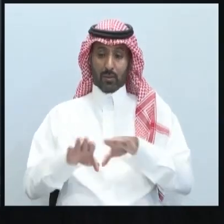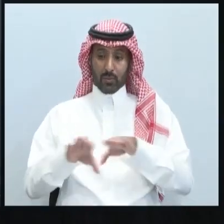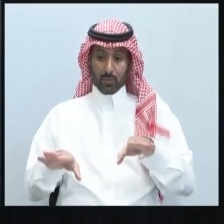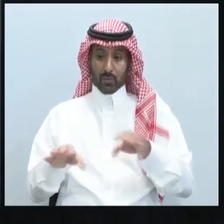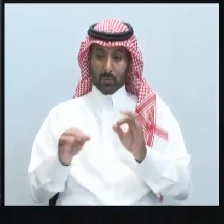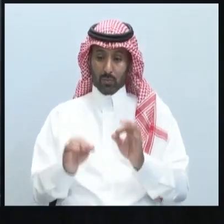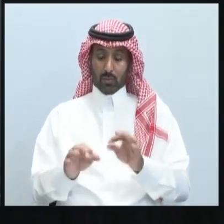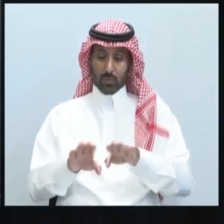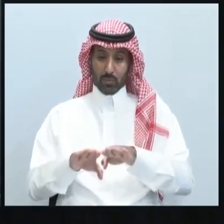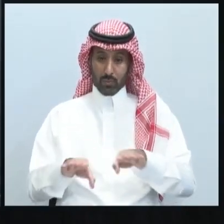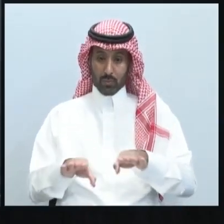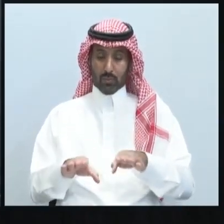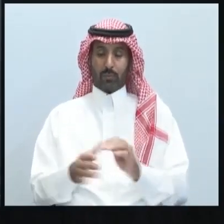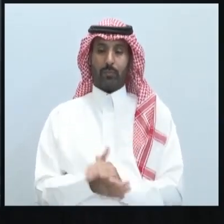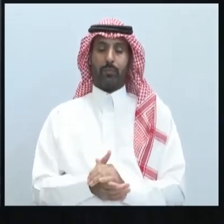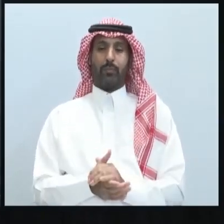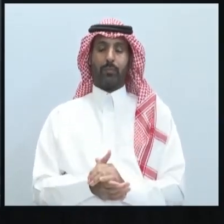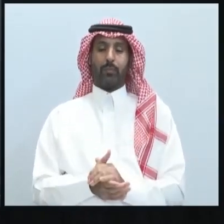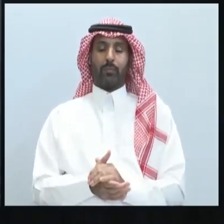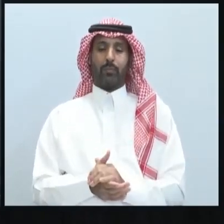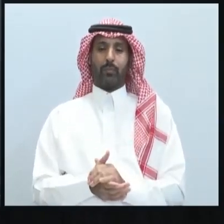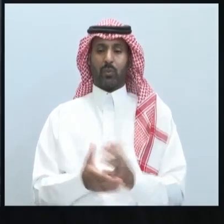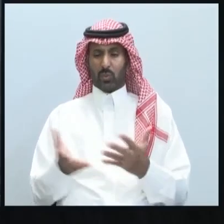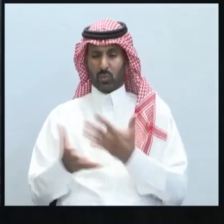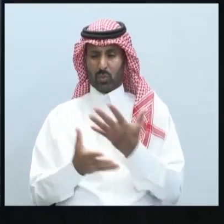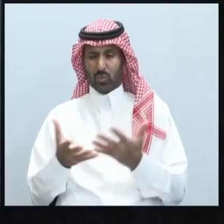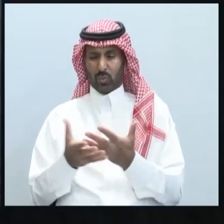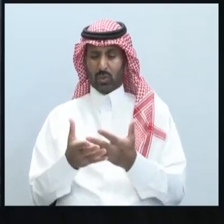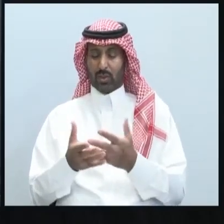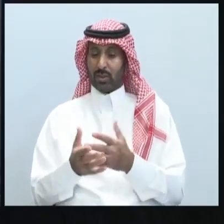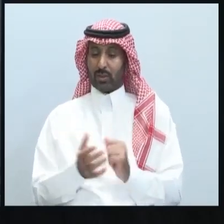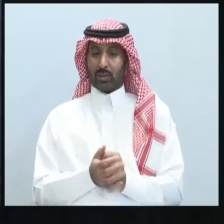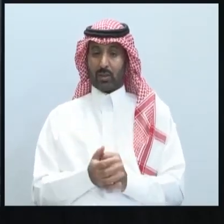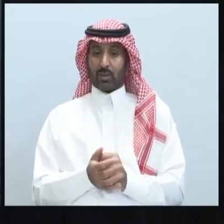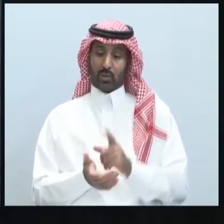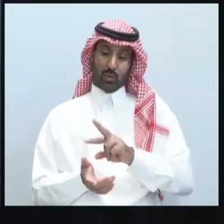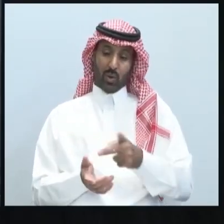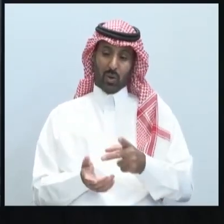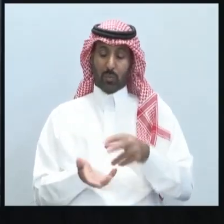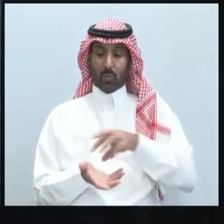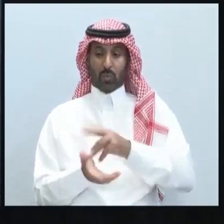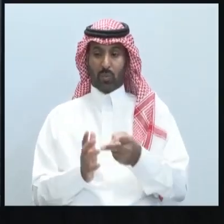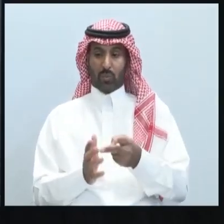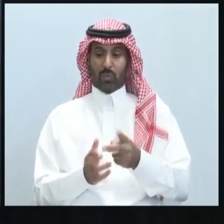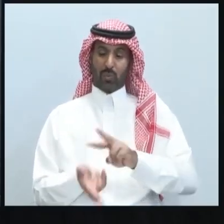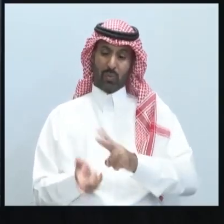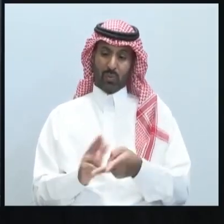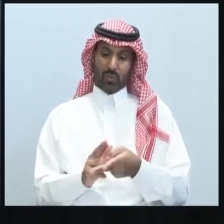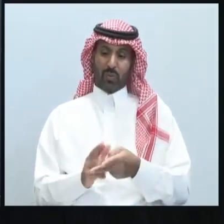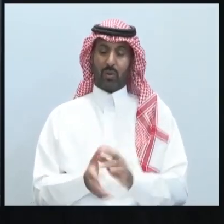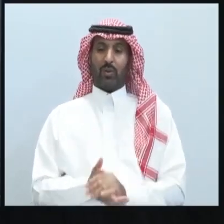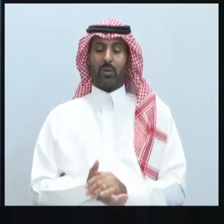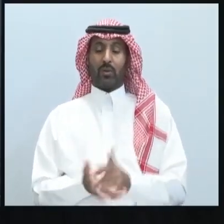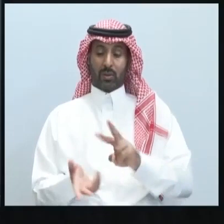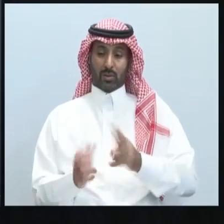سوف على حسب مبدا الاوساتليه انه التفاعل سوف يعدل من ماذا سوف يعدل من موضعه او يسوي يصير له اعاده